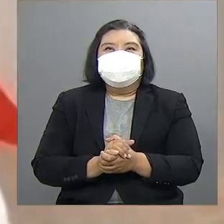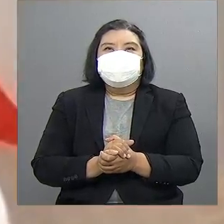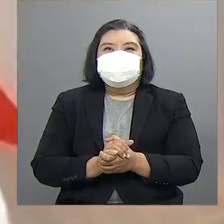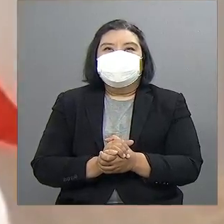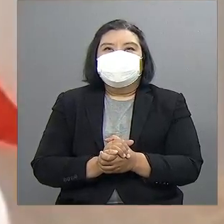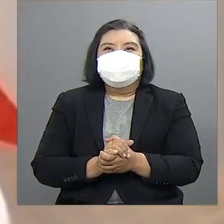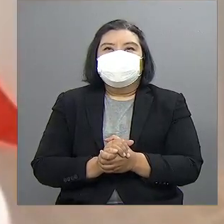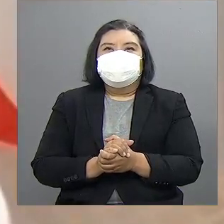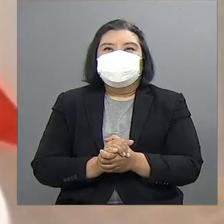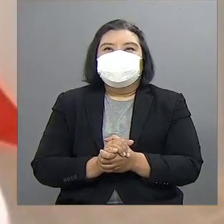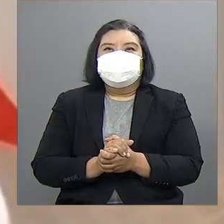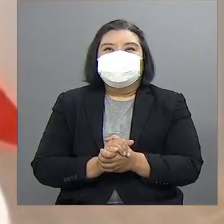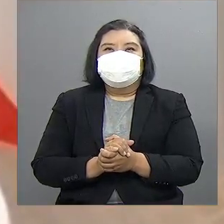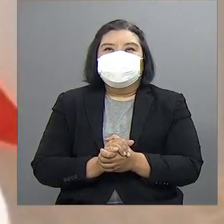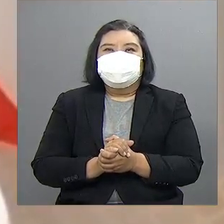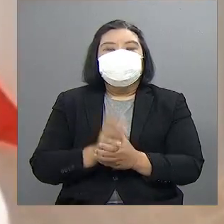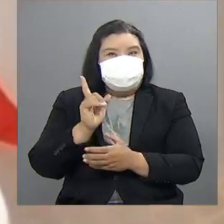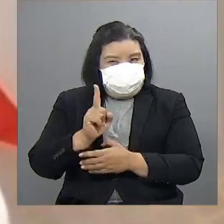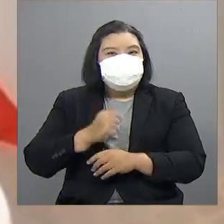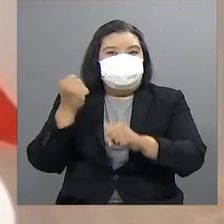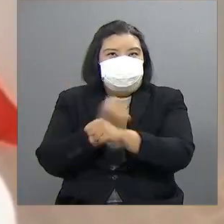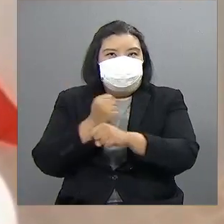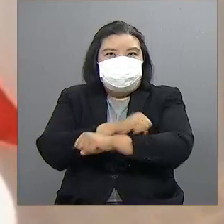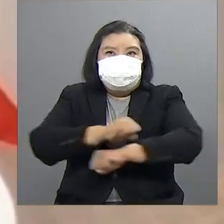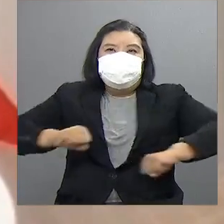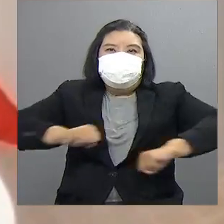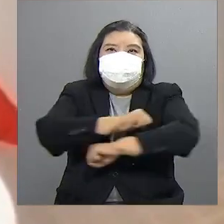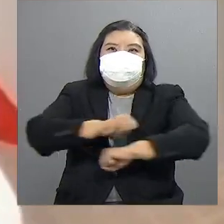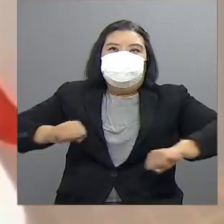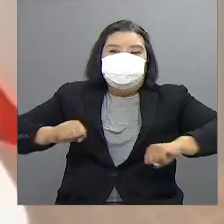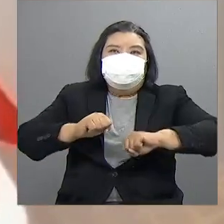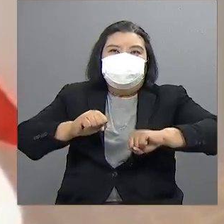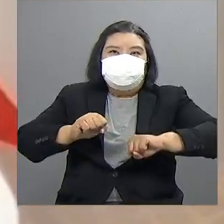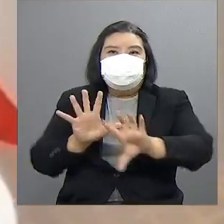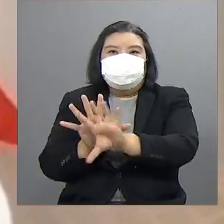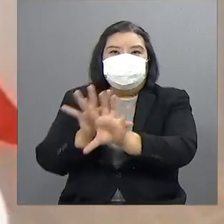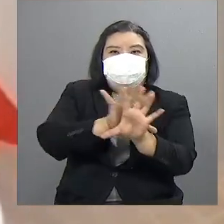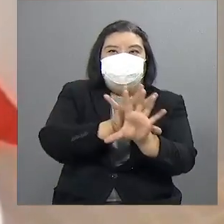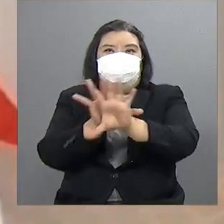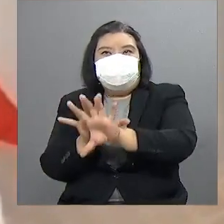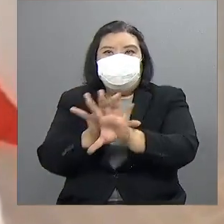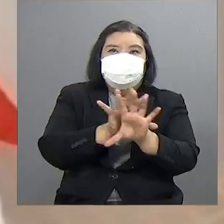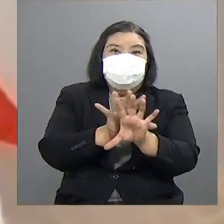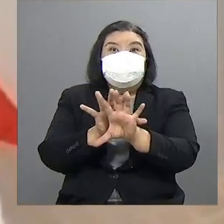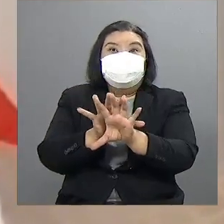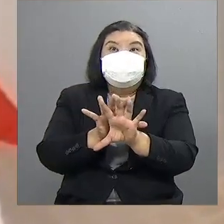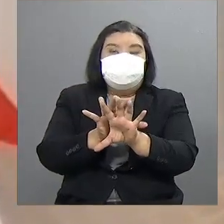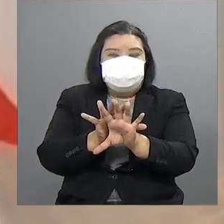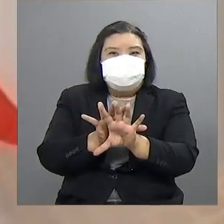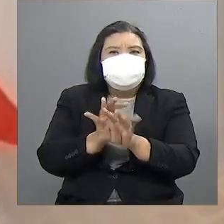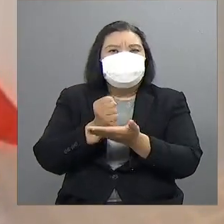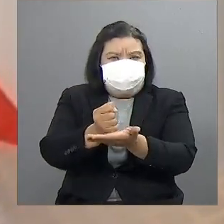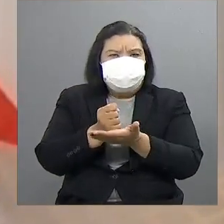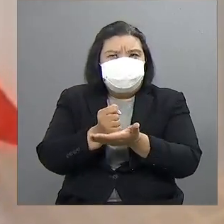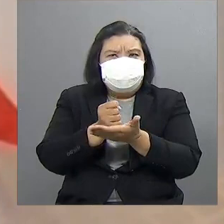แอโรบิกเอ็กซ์ไซส์หรือการออกกำลังกายแบบแอโรบิกหรือคาร์ดิโอเจนิกเนี่ยนะหรือถ้าออกให้ม